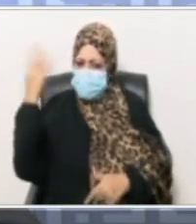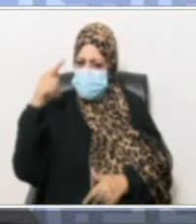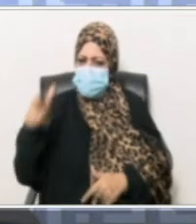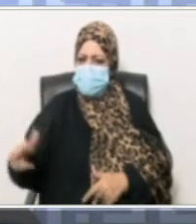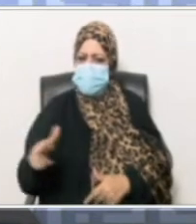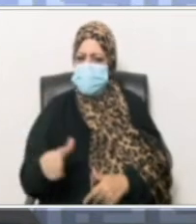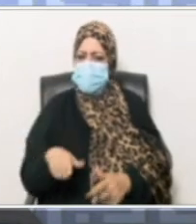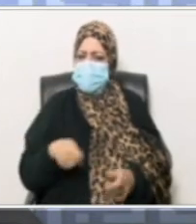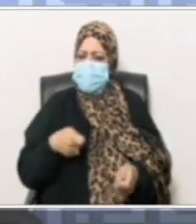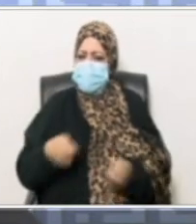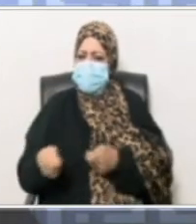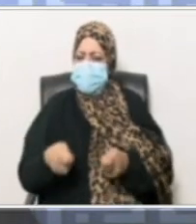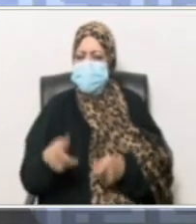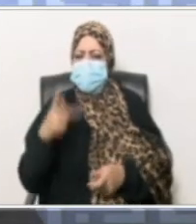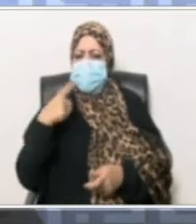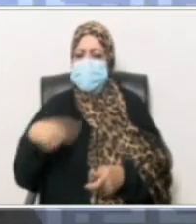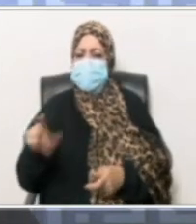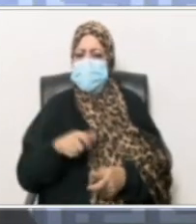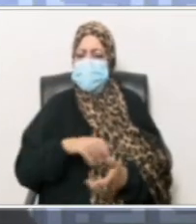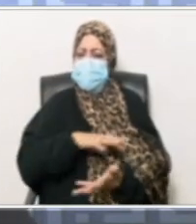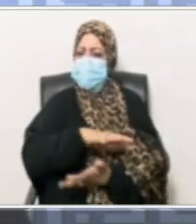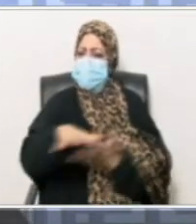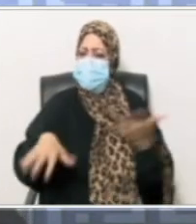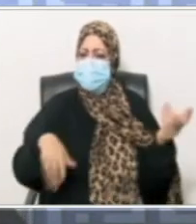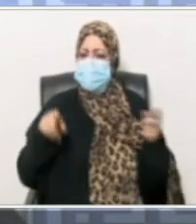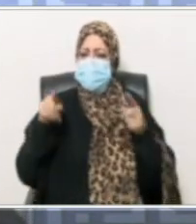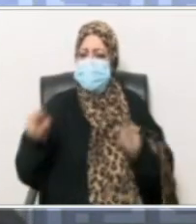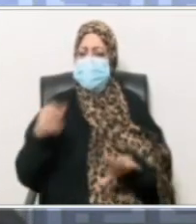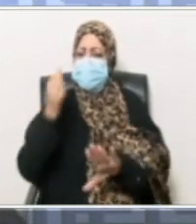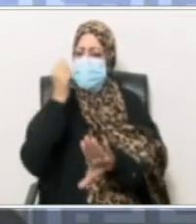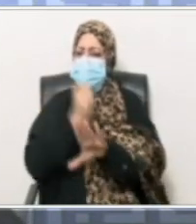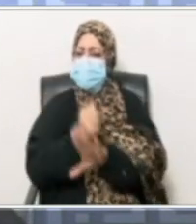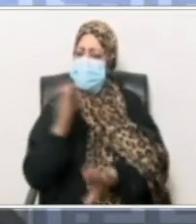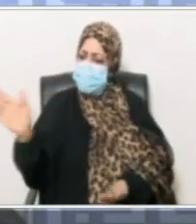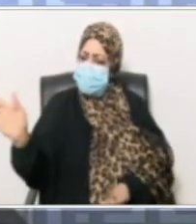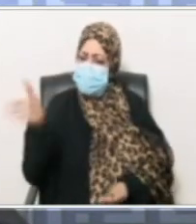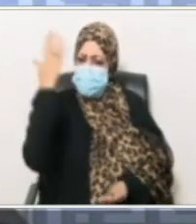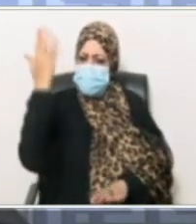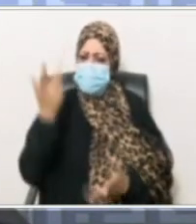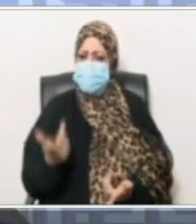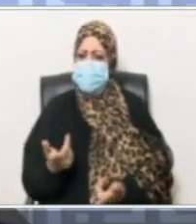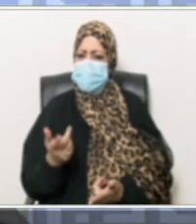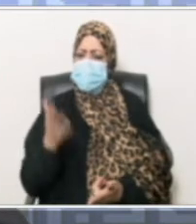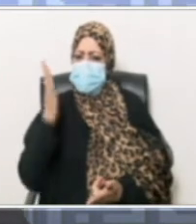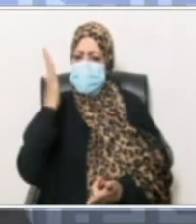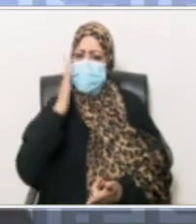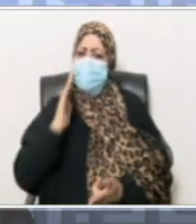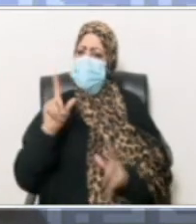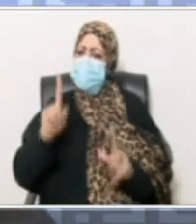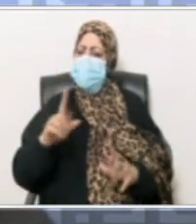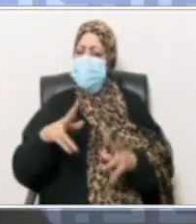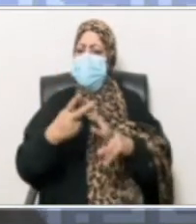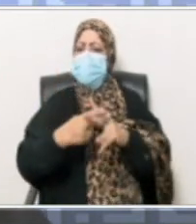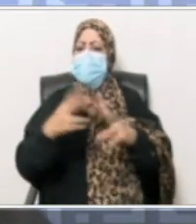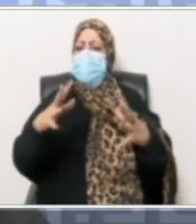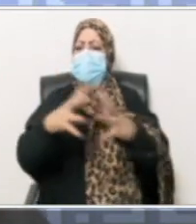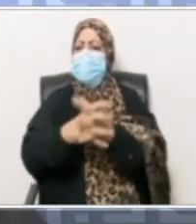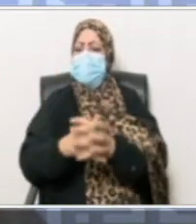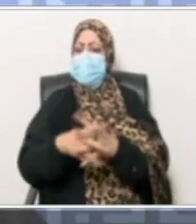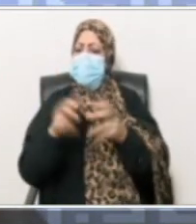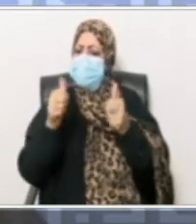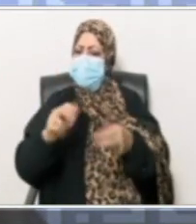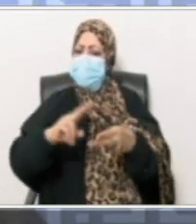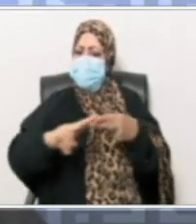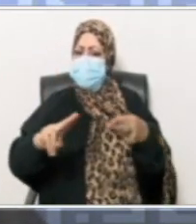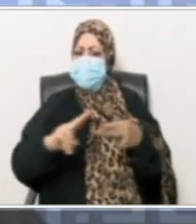ويا خونة، أطلعوا من الموضوع واتركوا الليبيين في حالهم تو يتصافحوا. أما يدخل هؤلاء على الخط